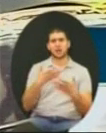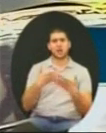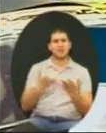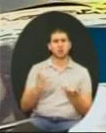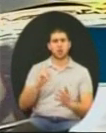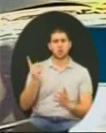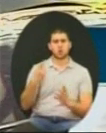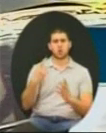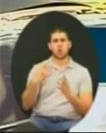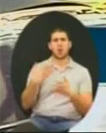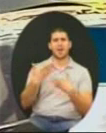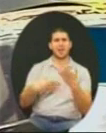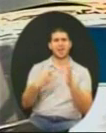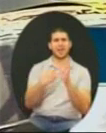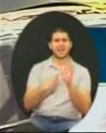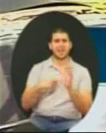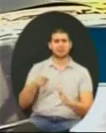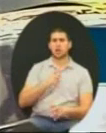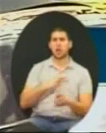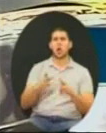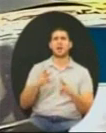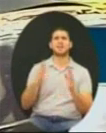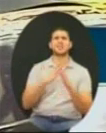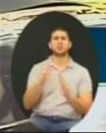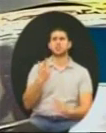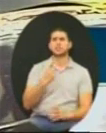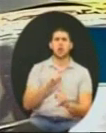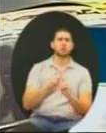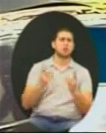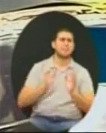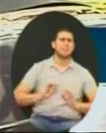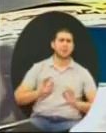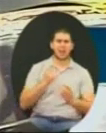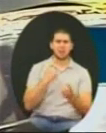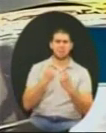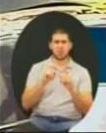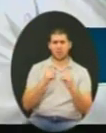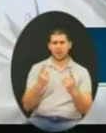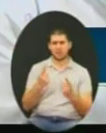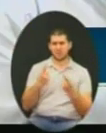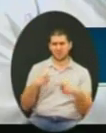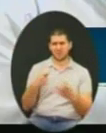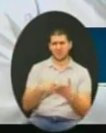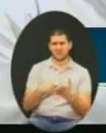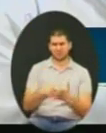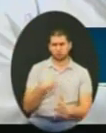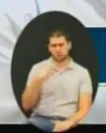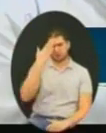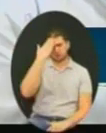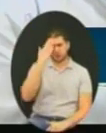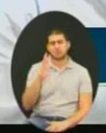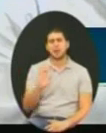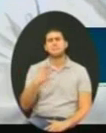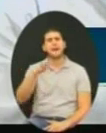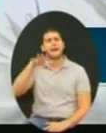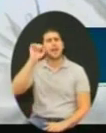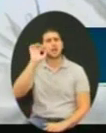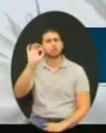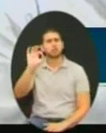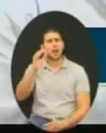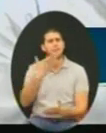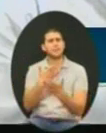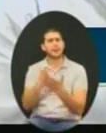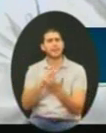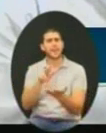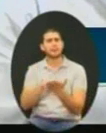החקיקה בכנסת ולא רק את מס דירה שלישית. זה לא שונה מאף דיון אחר שהיה בוועדת הכספים שאני מכיר. אבל איזה לקח אתה לוקח מההחלטה של בג"ץ? האם